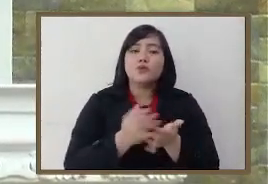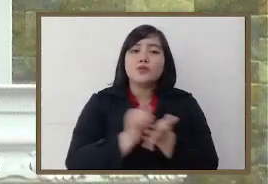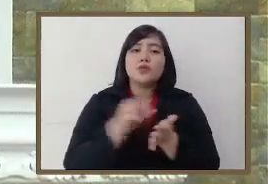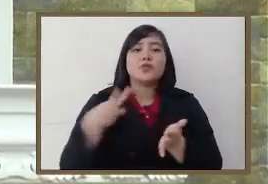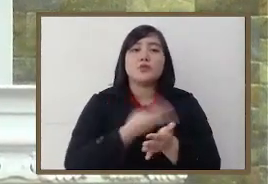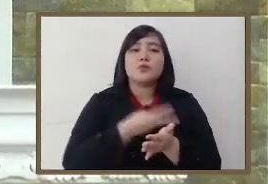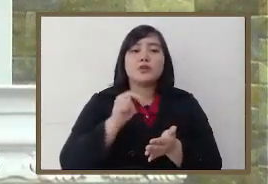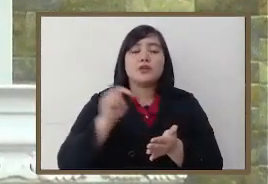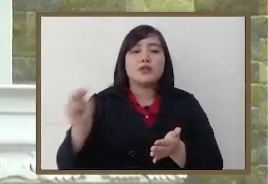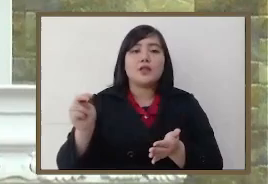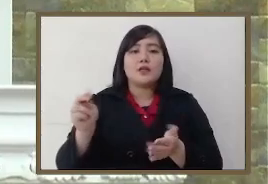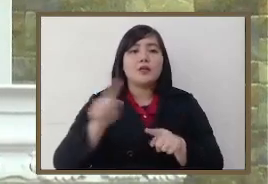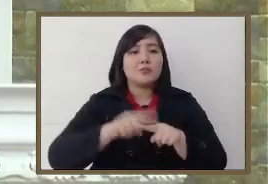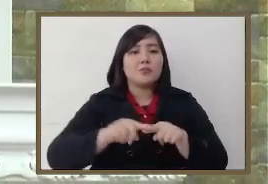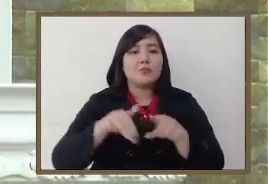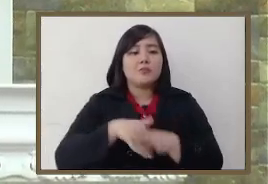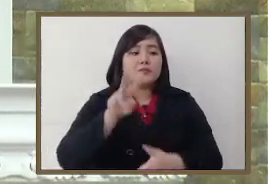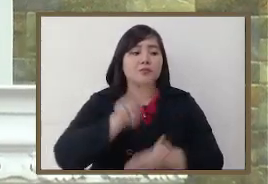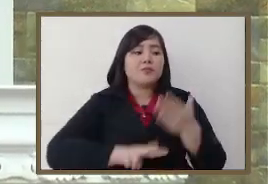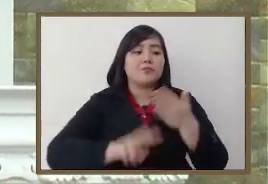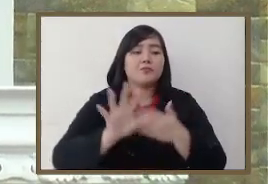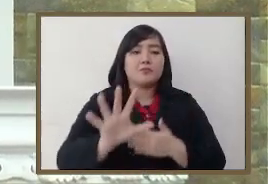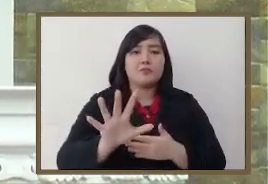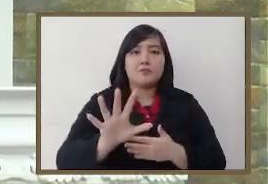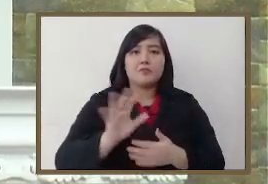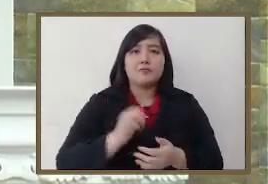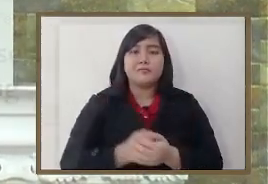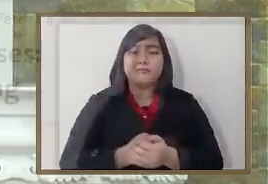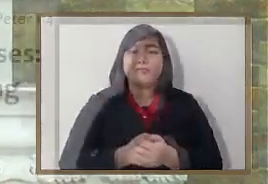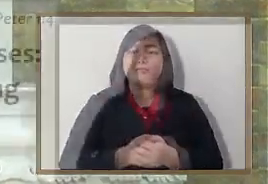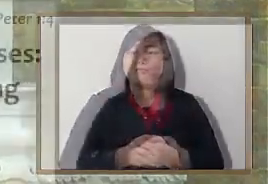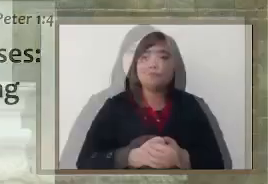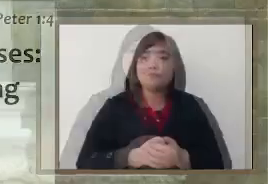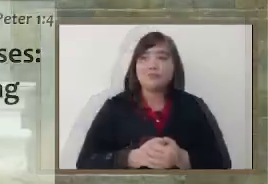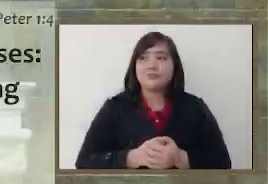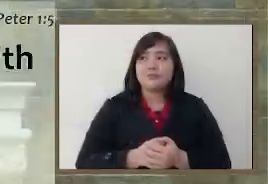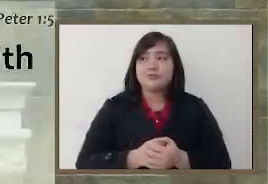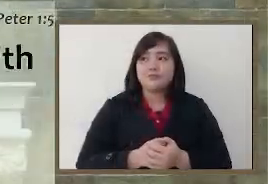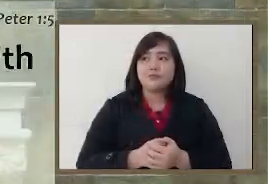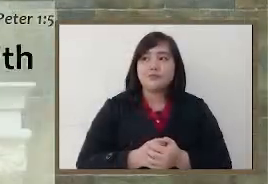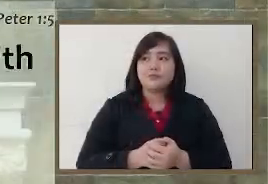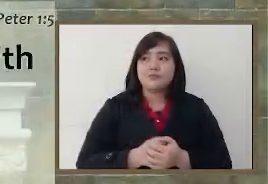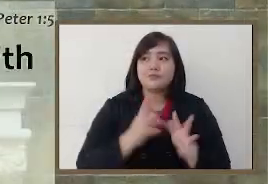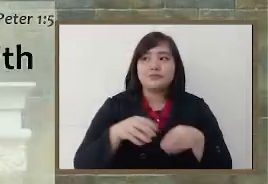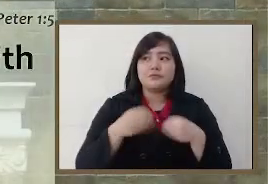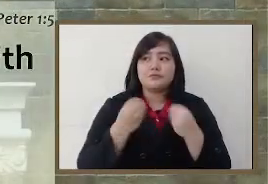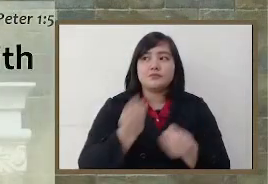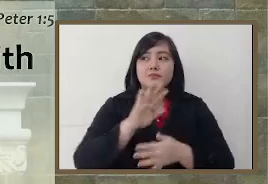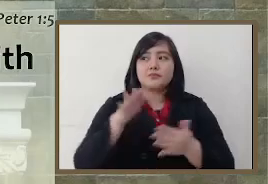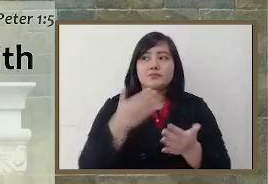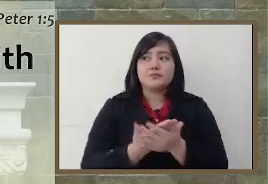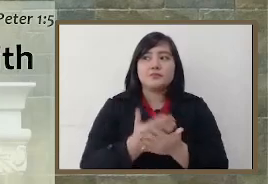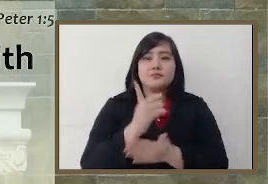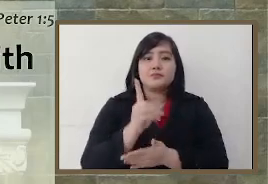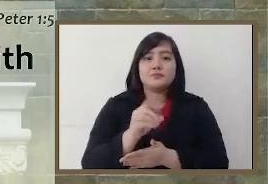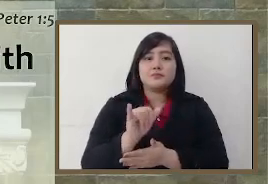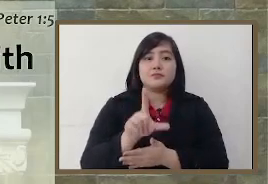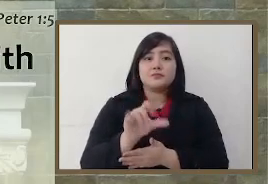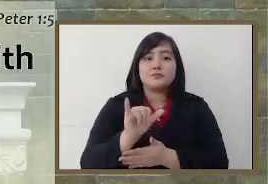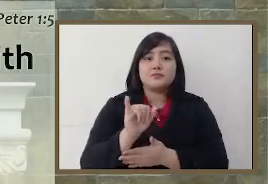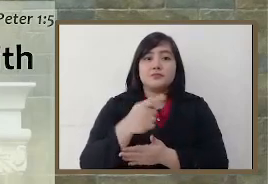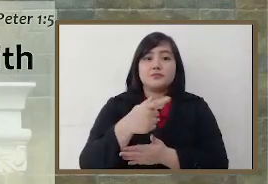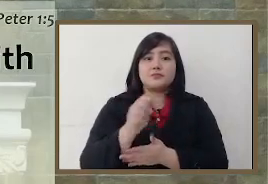Bible says in verse number 5. Beside this, giving all diligence add to your